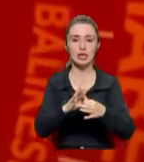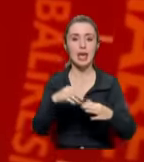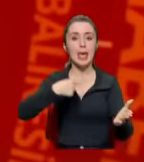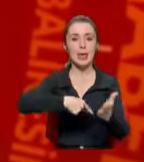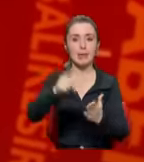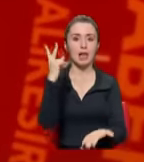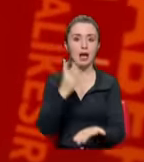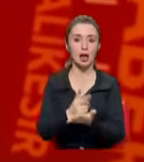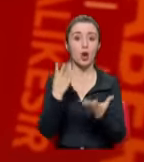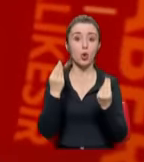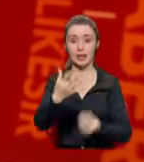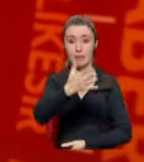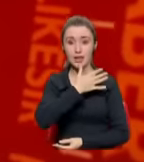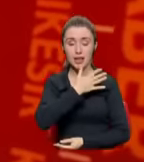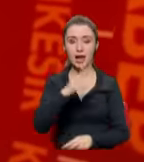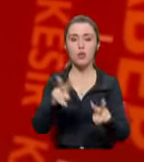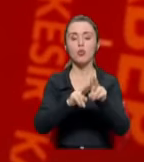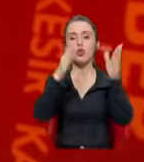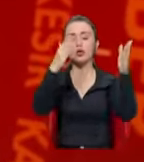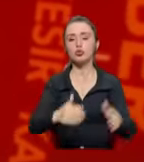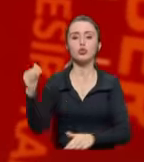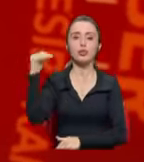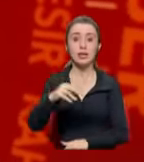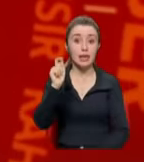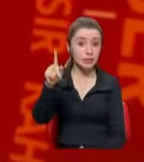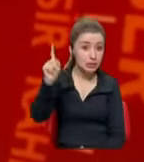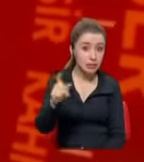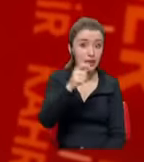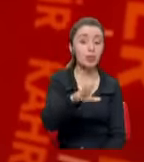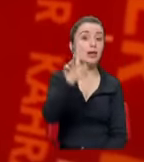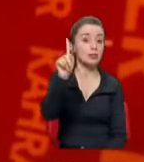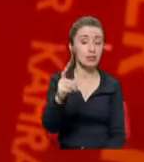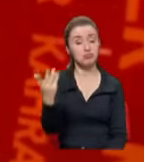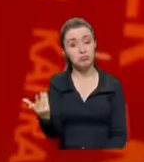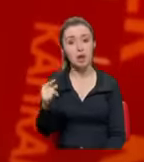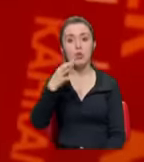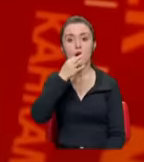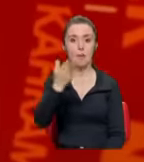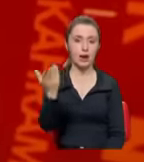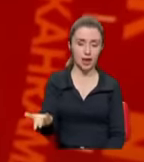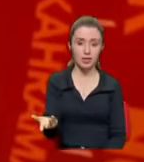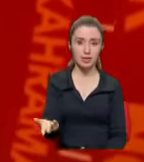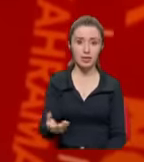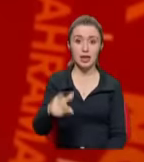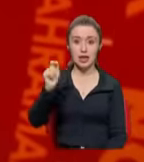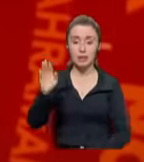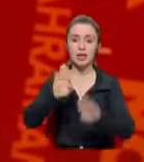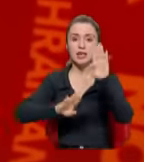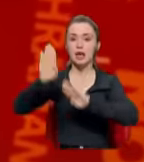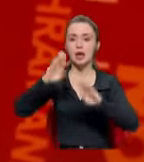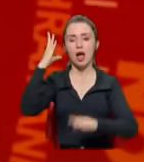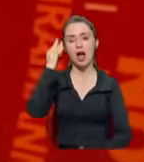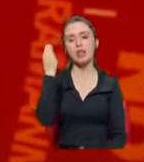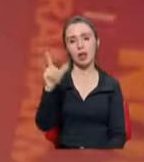iptal kararları olsa da Murat kurum gelse yapılır mı yapılmaz mı İşte bu haberden yani yapılan ihalelerden